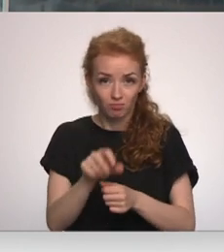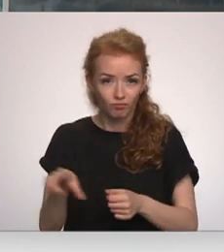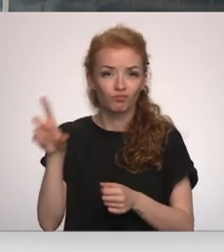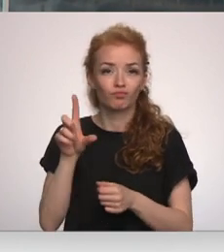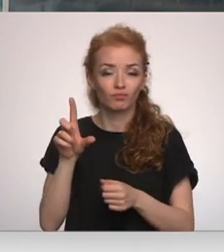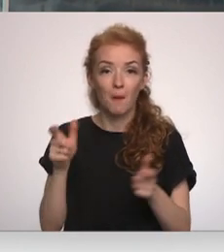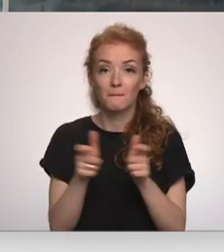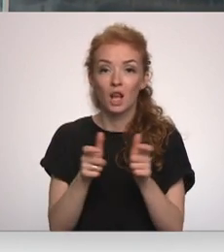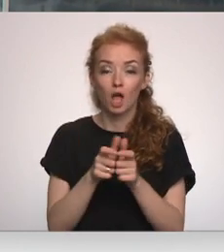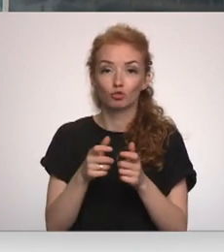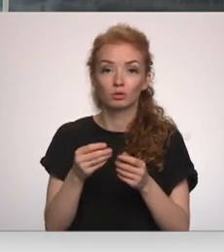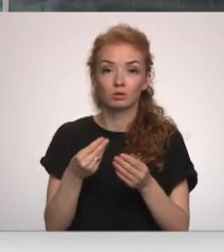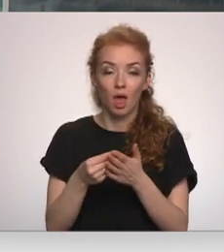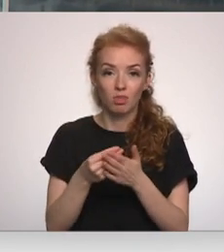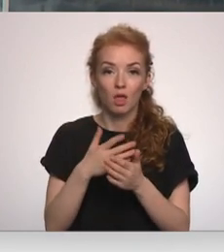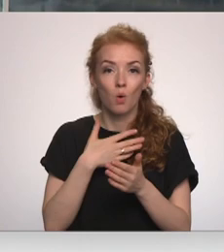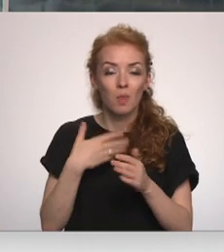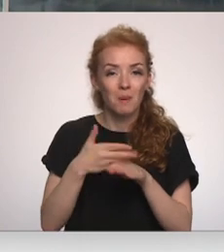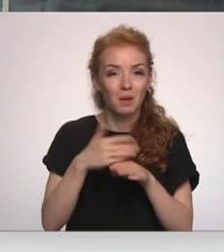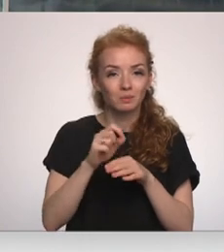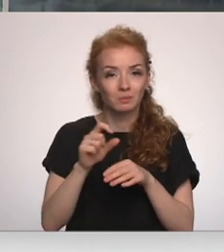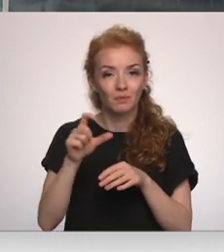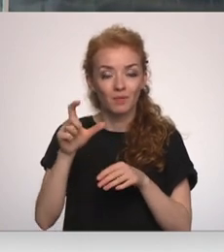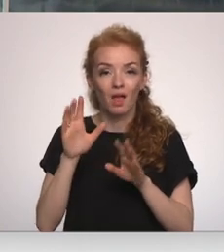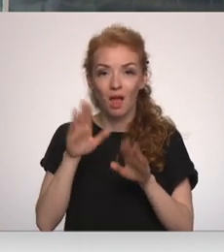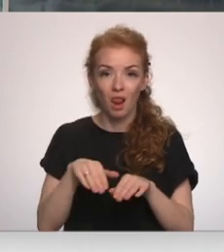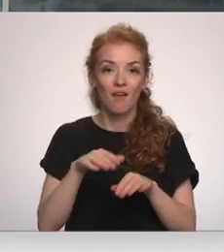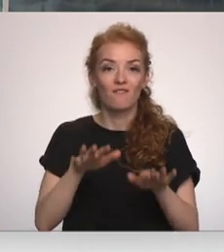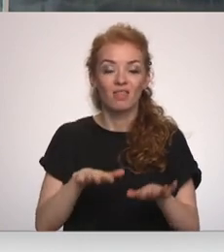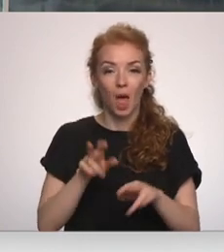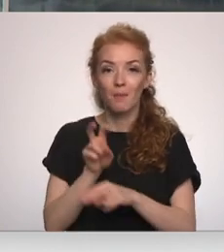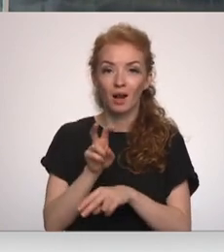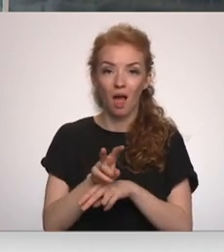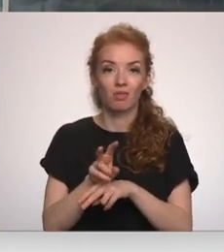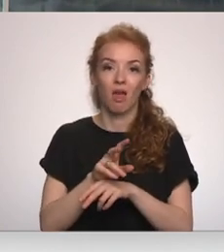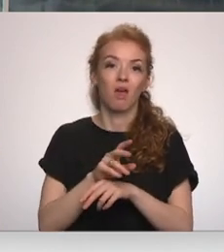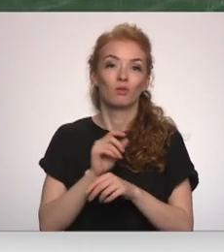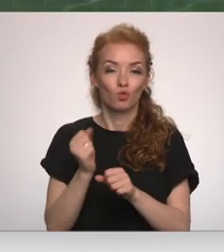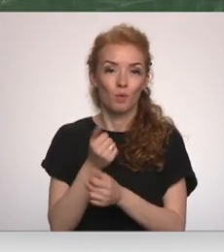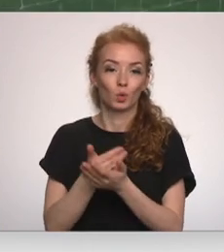palielinājušās, biļešu cenas tiek celtas ļoti piesardzīgi, lai neaizbaidītu vietējos apmeklētājus.